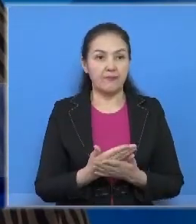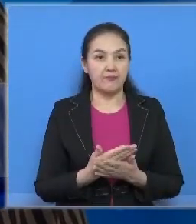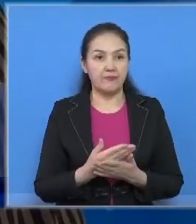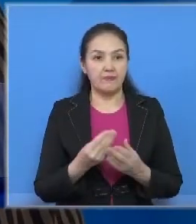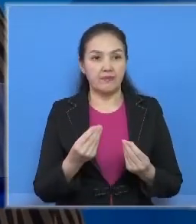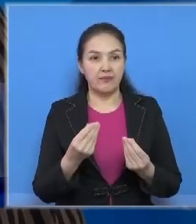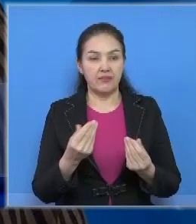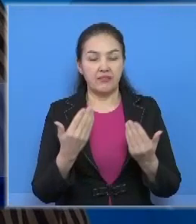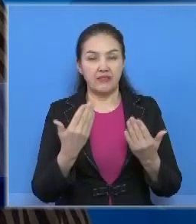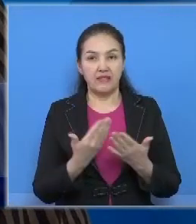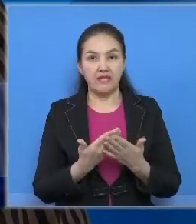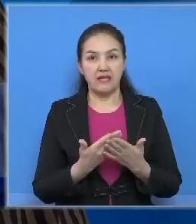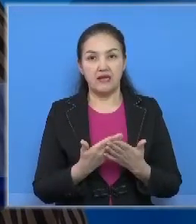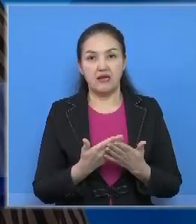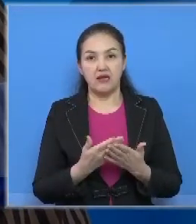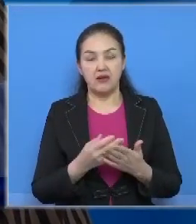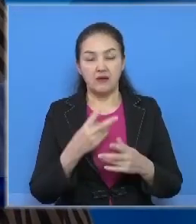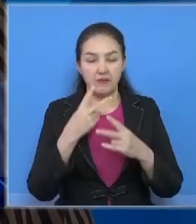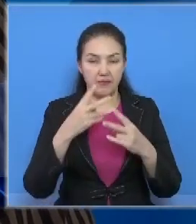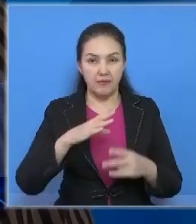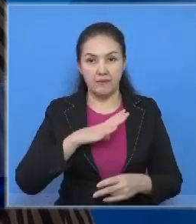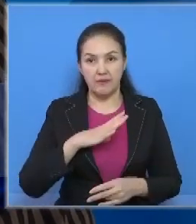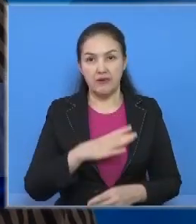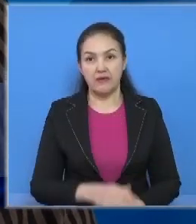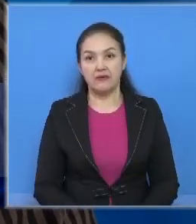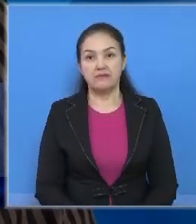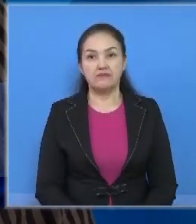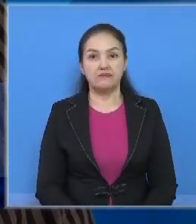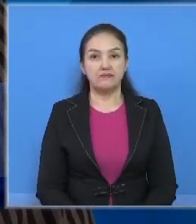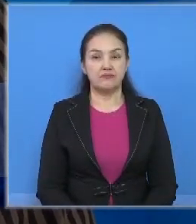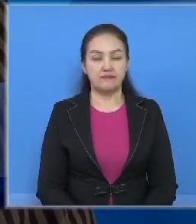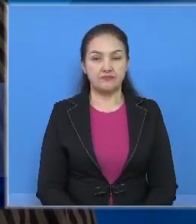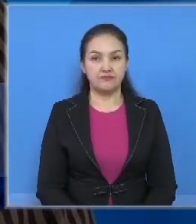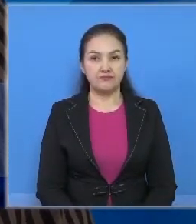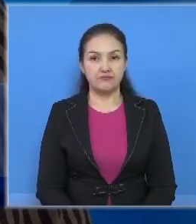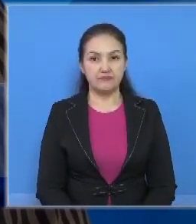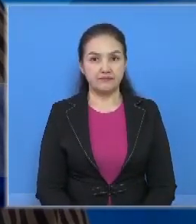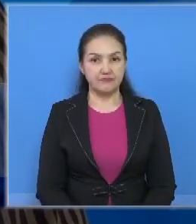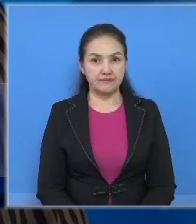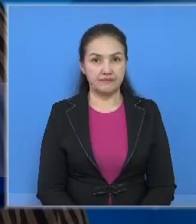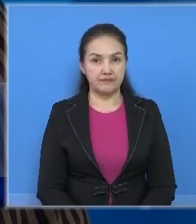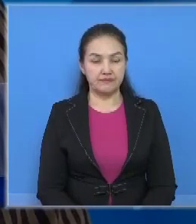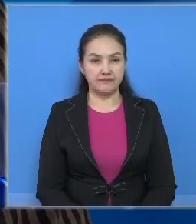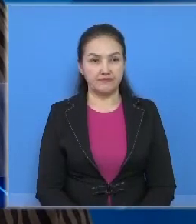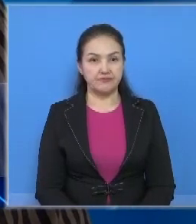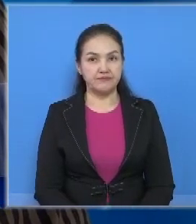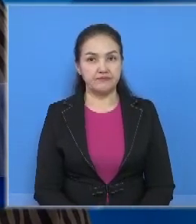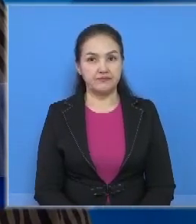төлемдер қазір мемлекет тарапынан қарастырылған төлеу. Сонымен қатар жаңа айтып кеткендей